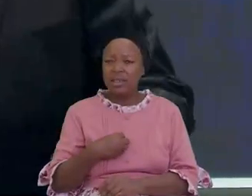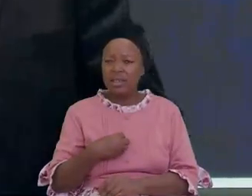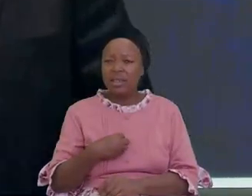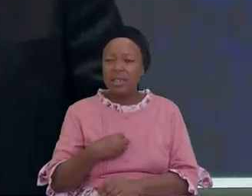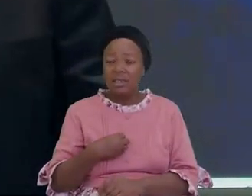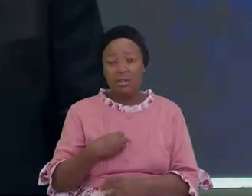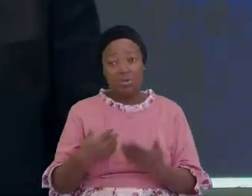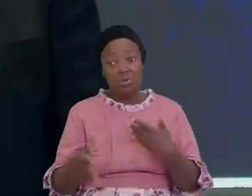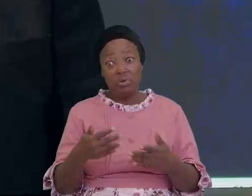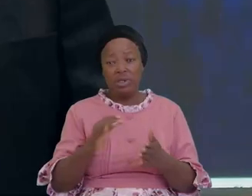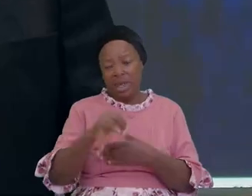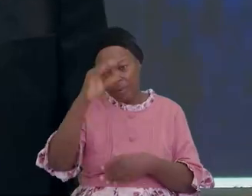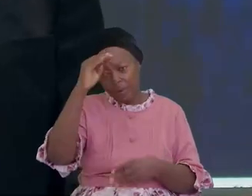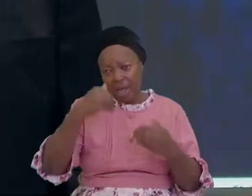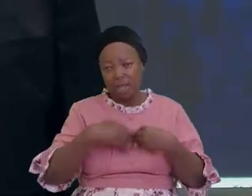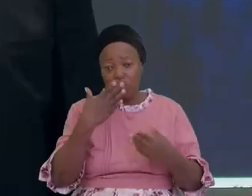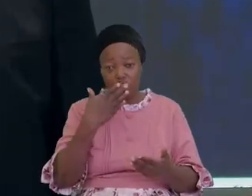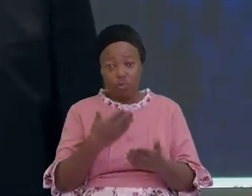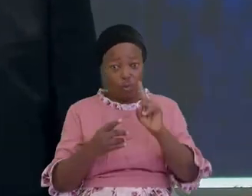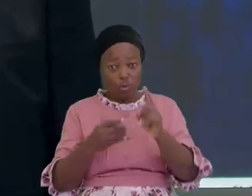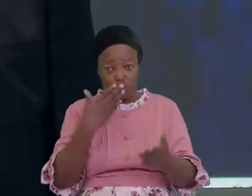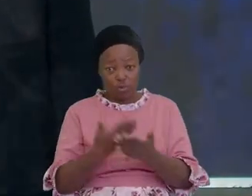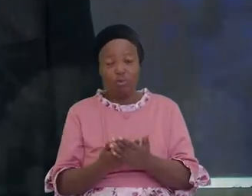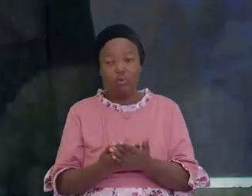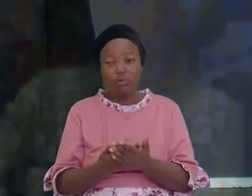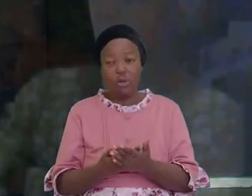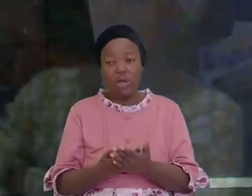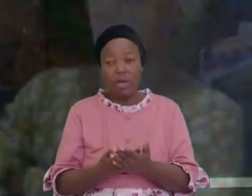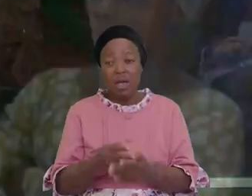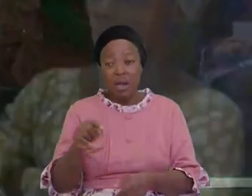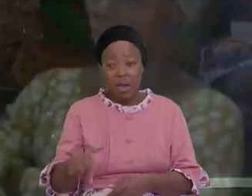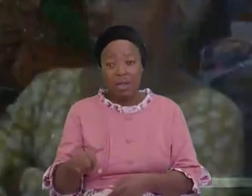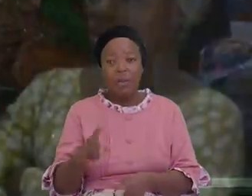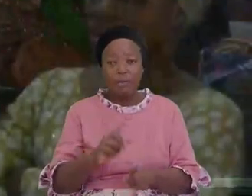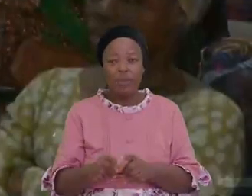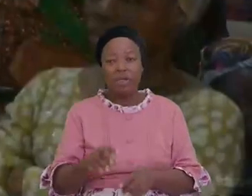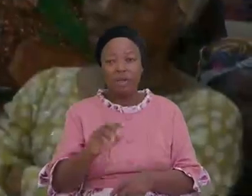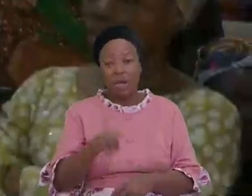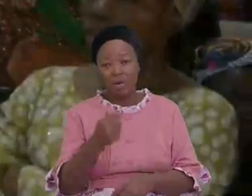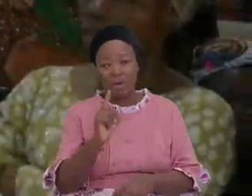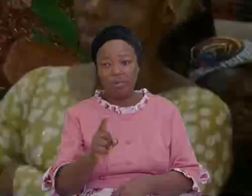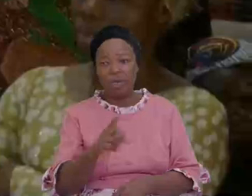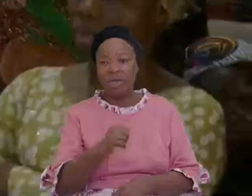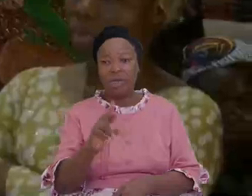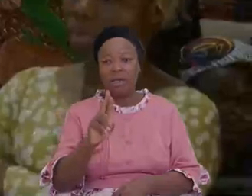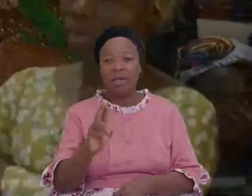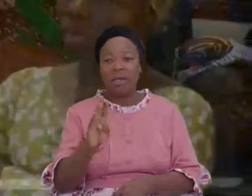Il avait un bon pied et l'autre pied n'était que de la chair. Il n'y avait pas des os dedans.